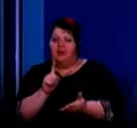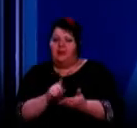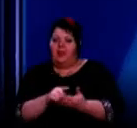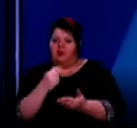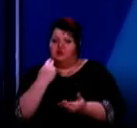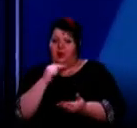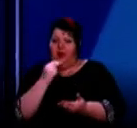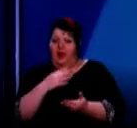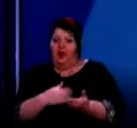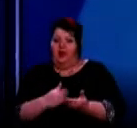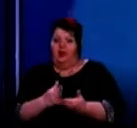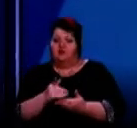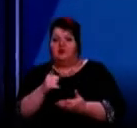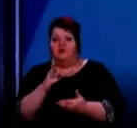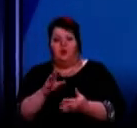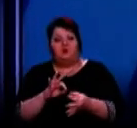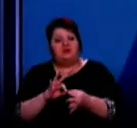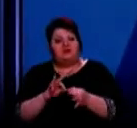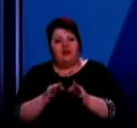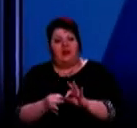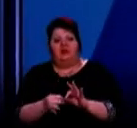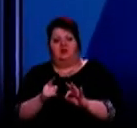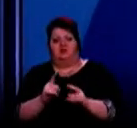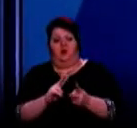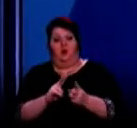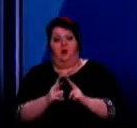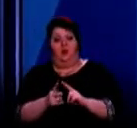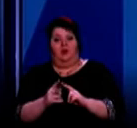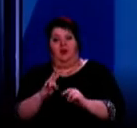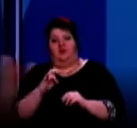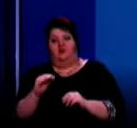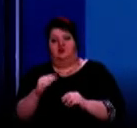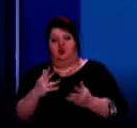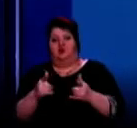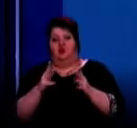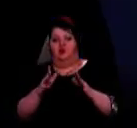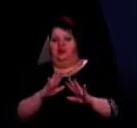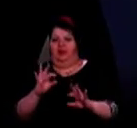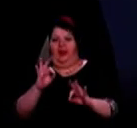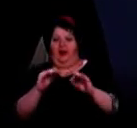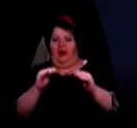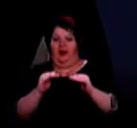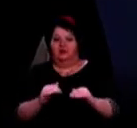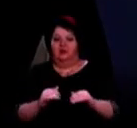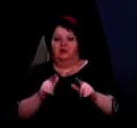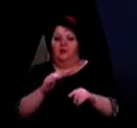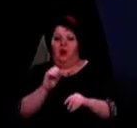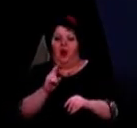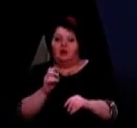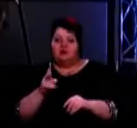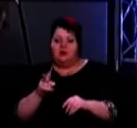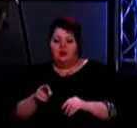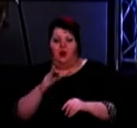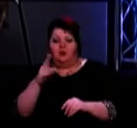якості, вам буде складніше його обміняти потім, чим якщо це буде товар неакційний. Тому от там, де акції, також будьте